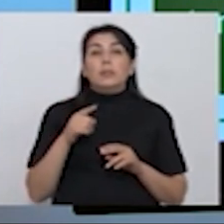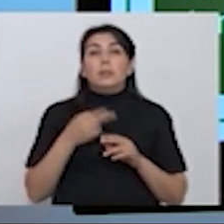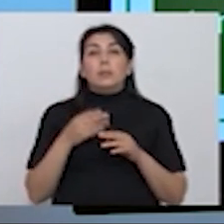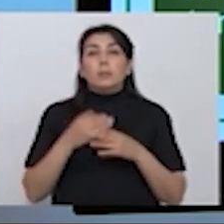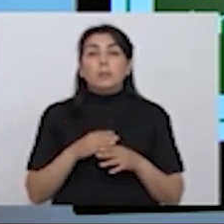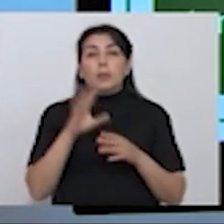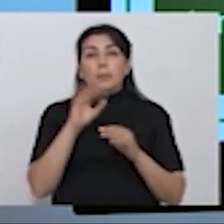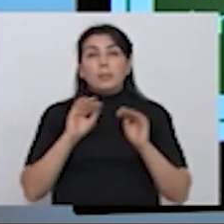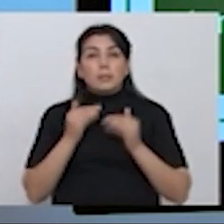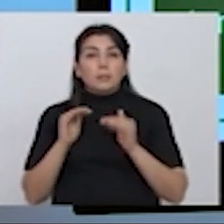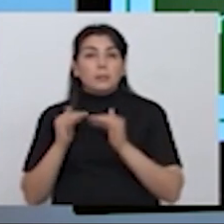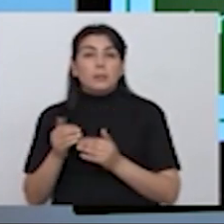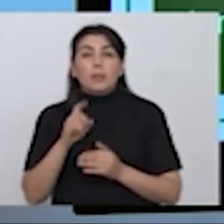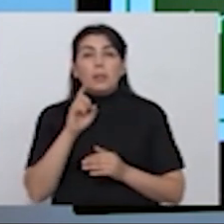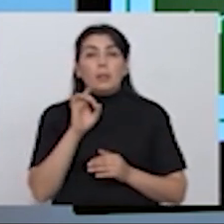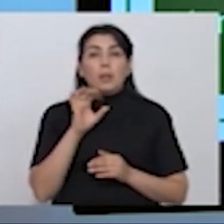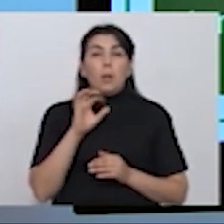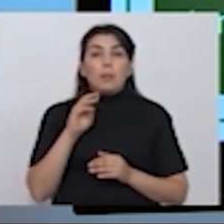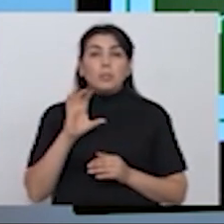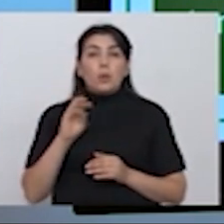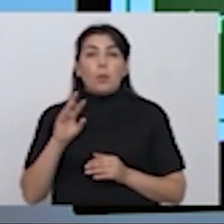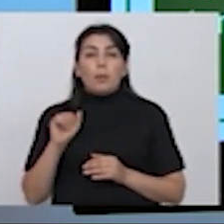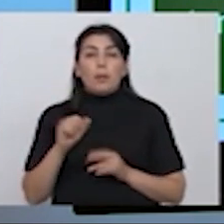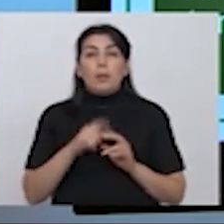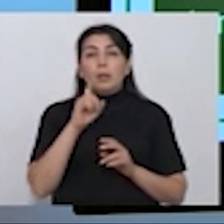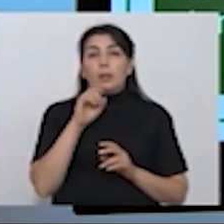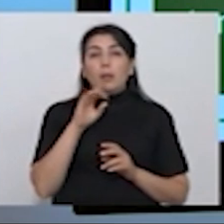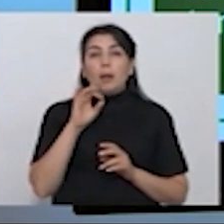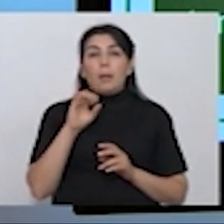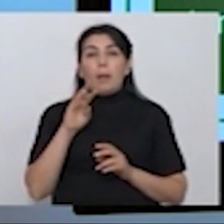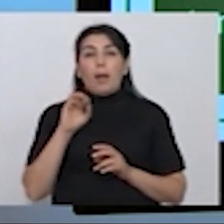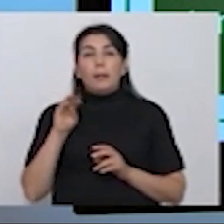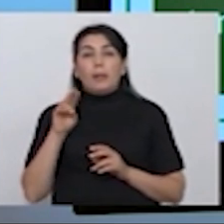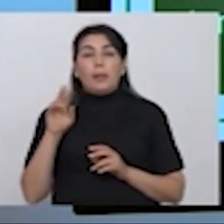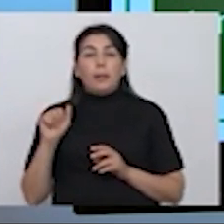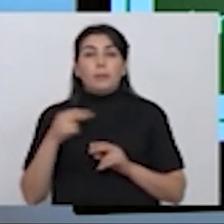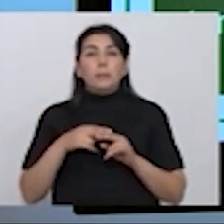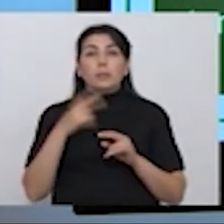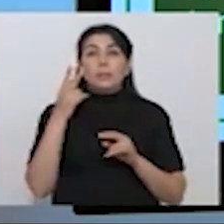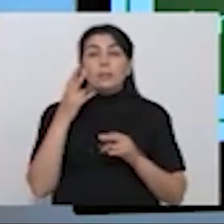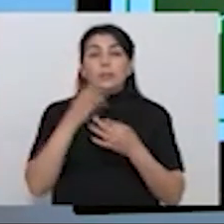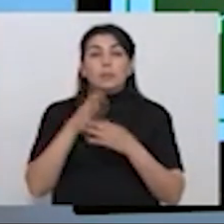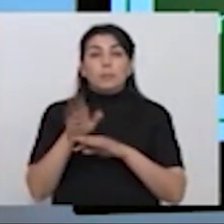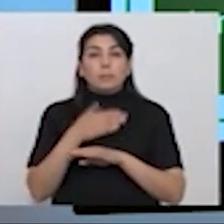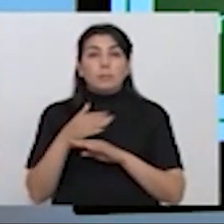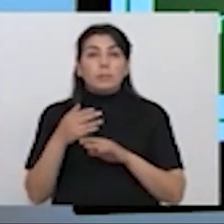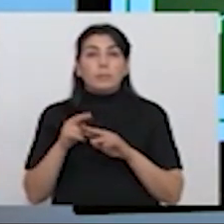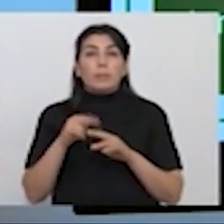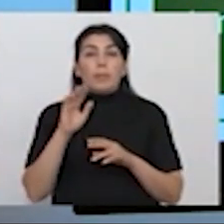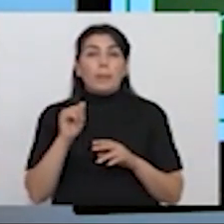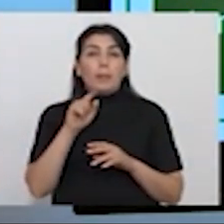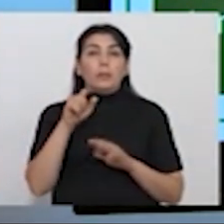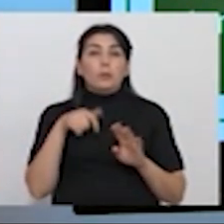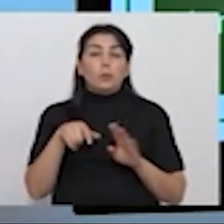urchuqlari qisqarib, xromosomani xromatidalarga bo'linib, ikkita qutbga torta boshlaydi va